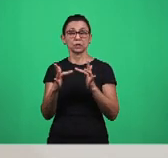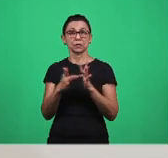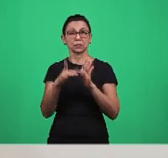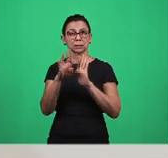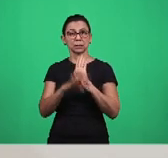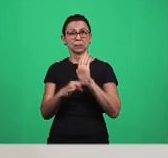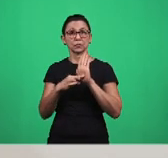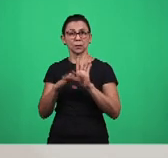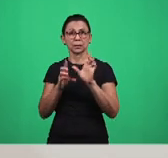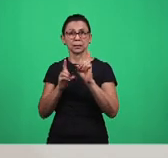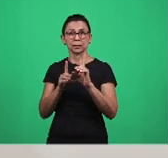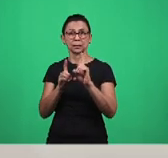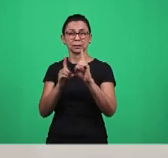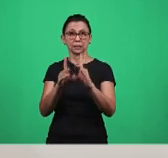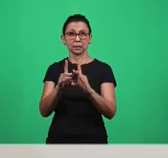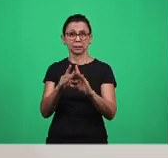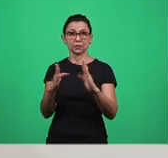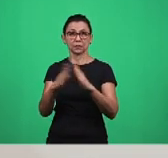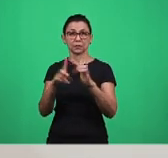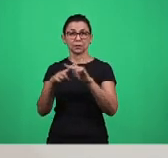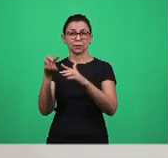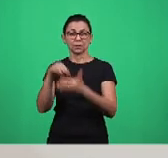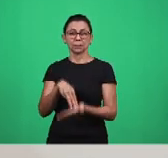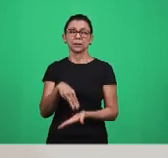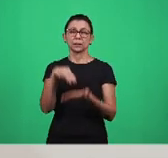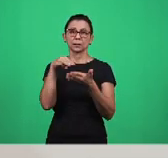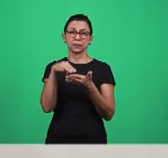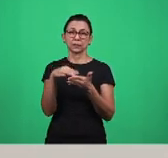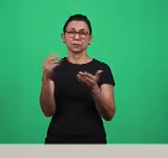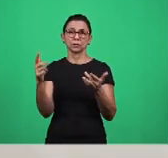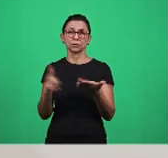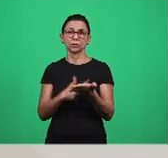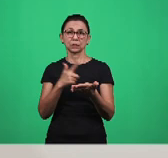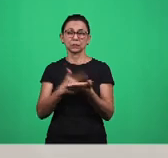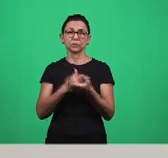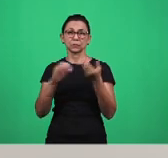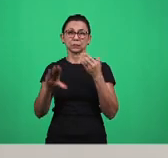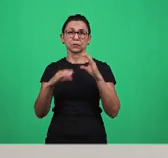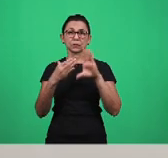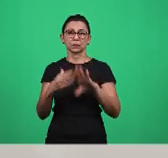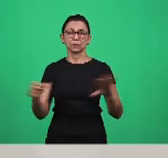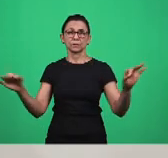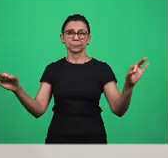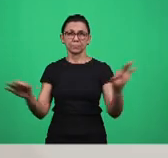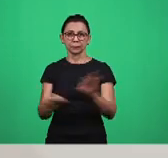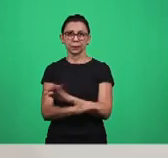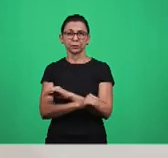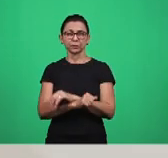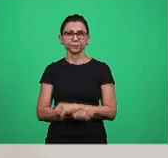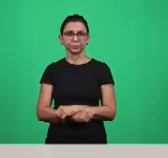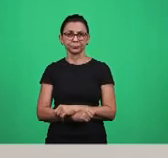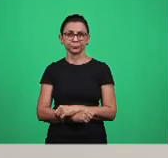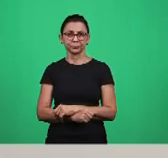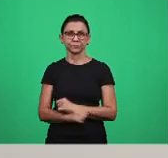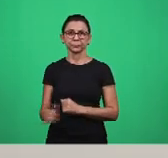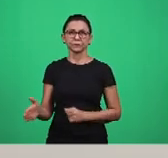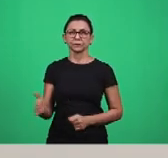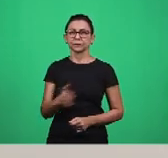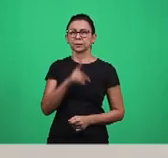Cantiques. Amen. Je vais vous laisser, juste. Je suis entré devant toi.